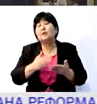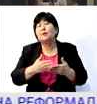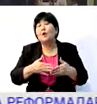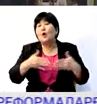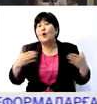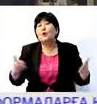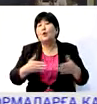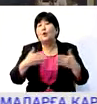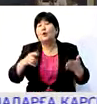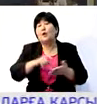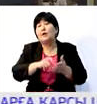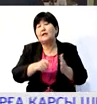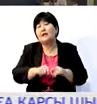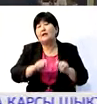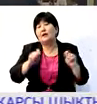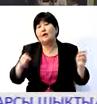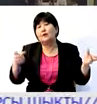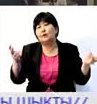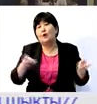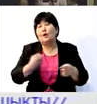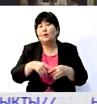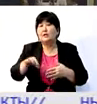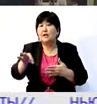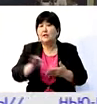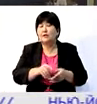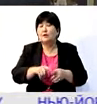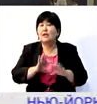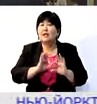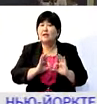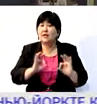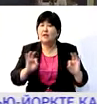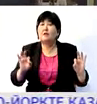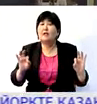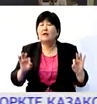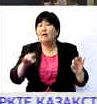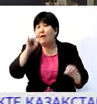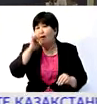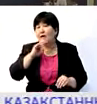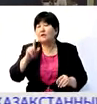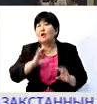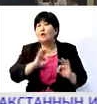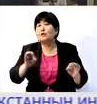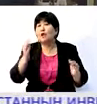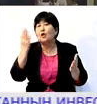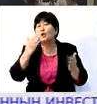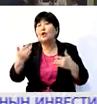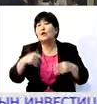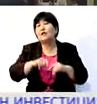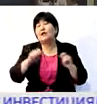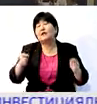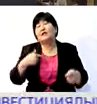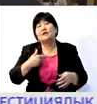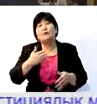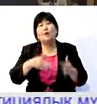үлкен-үлкен залдар ашылу тиіс болды. Сондықтан да осы тез арада осындай керемет Қазақстандағы үздік кинотеатрлардың бірі ашылғаны